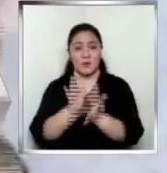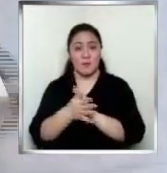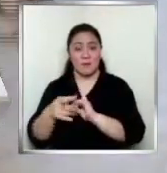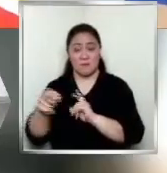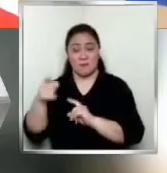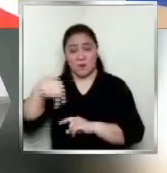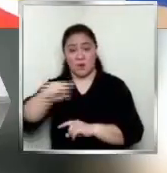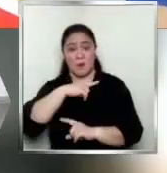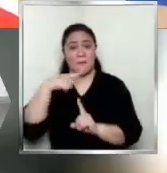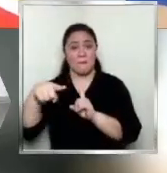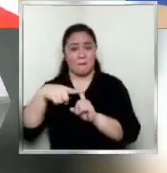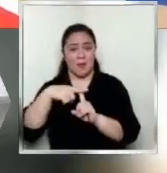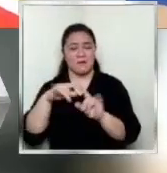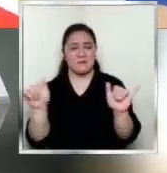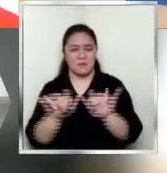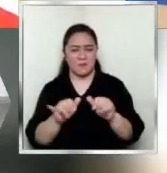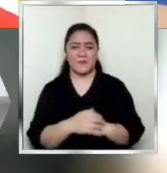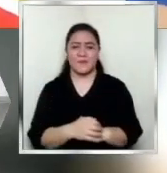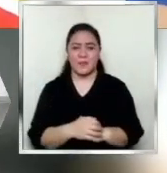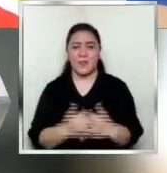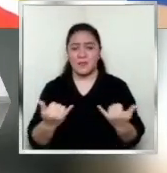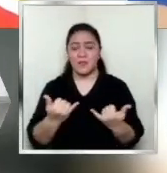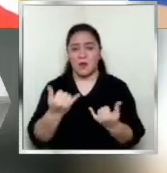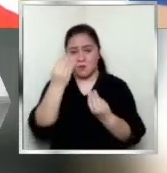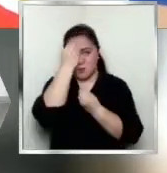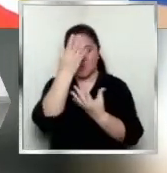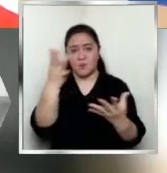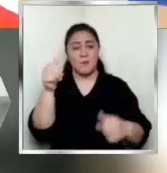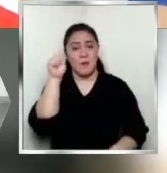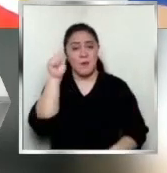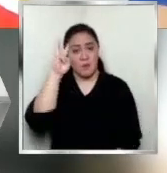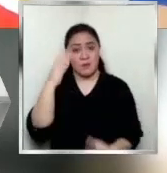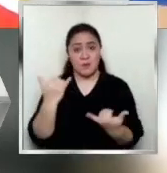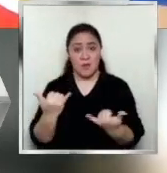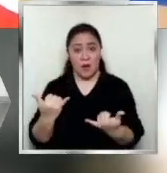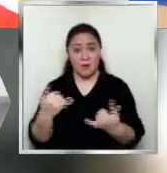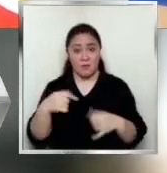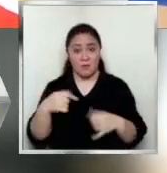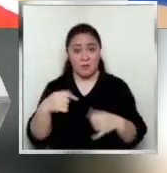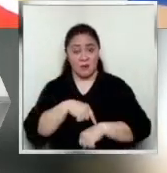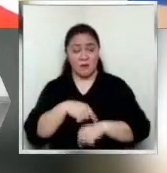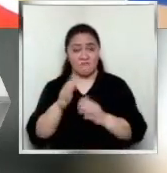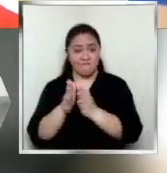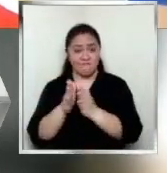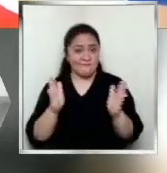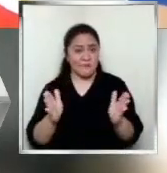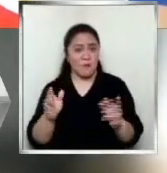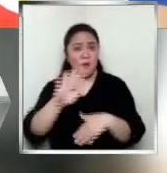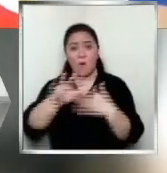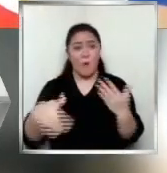mag-ina. I just want to share an awareness nga sa atin ngayon sa panahon ngayon, even babies, even mga sinasabi kasi dati,